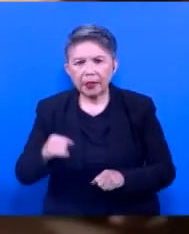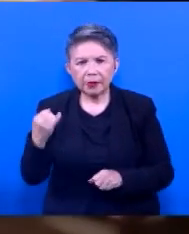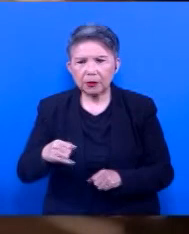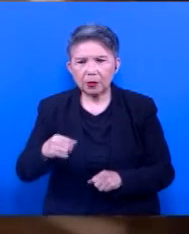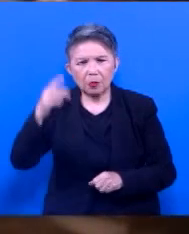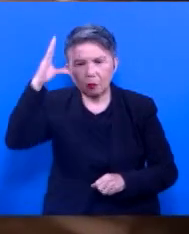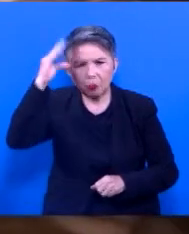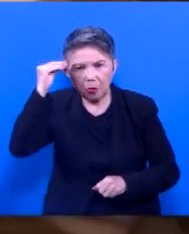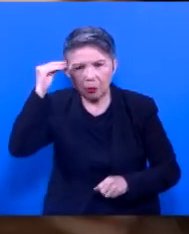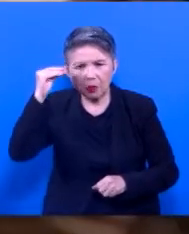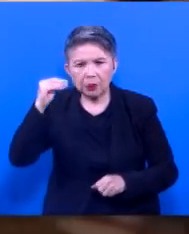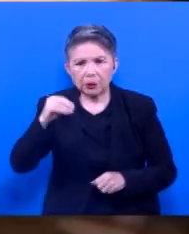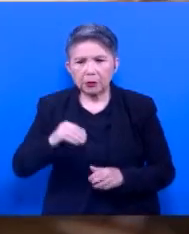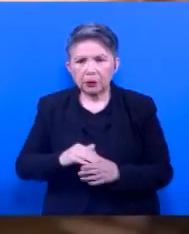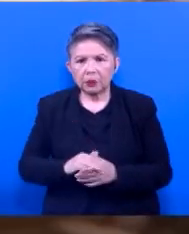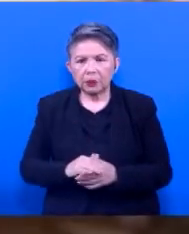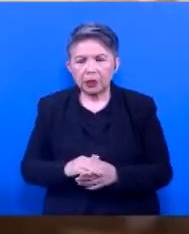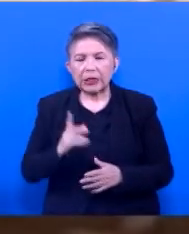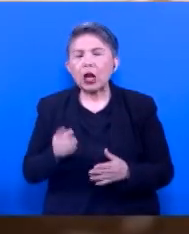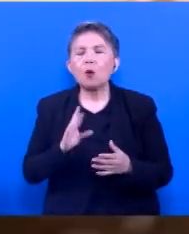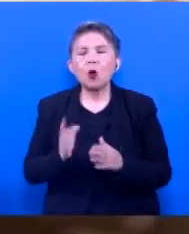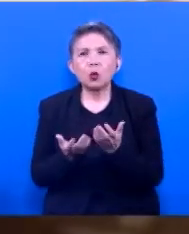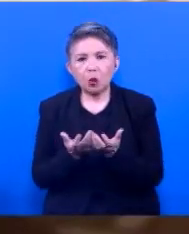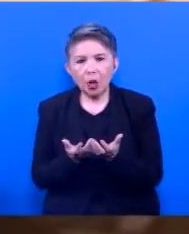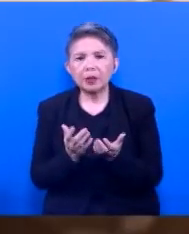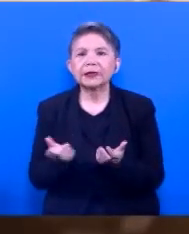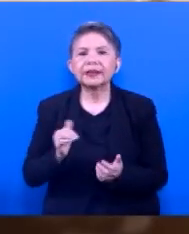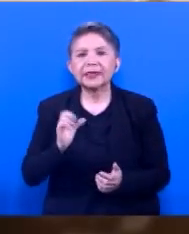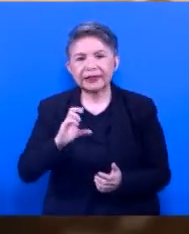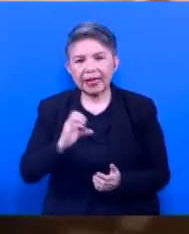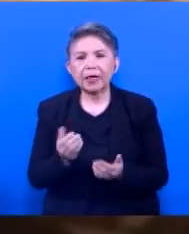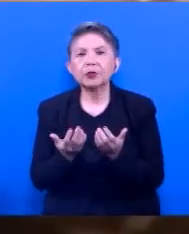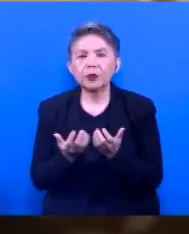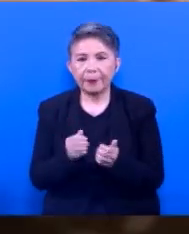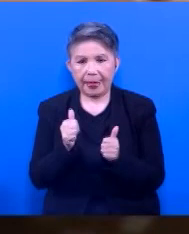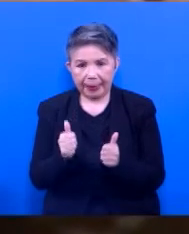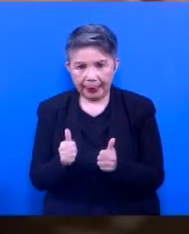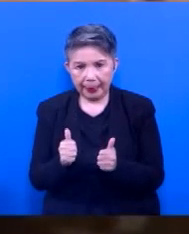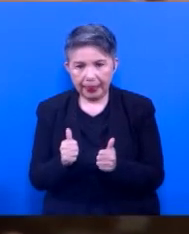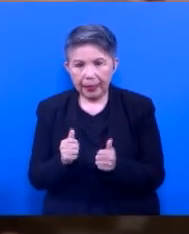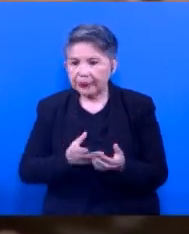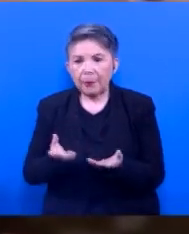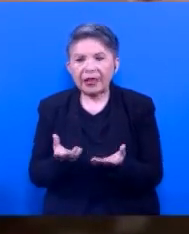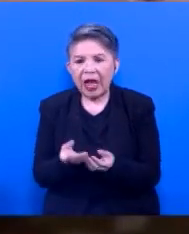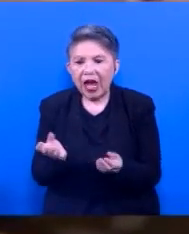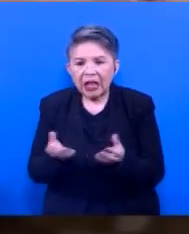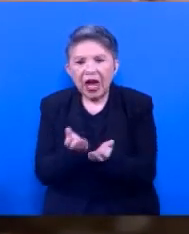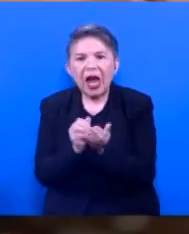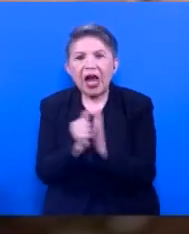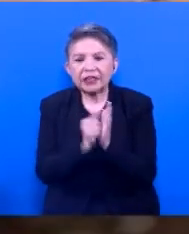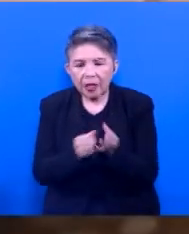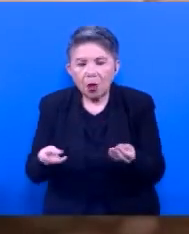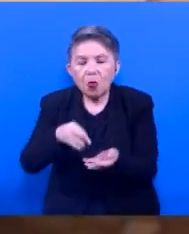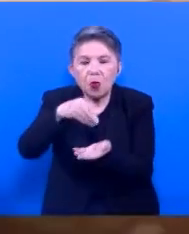dia tidak, kalau mau berdakwah, berdakwah dengan baik. Islam menganjurkan kita berdakwah bil hikmah wal mau'idhatil hasanah, tidak